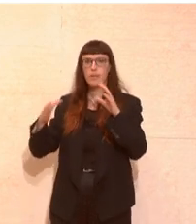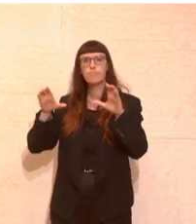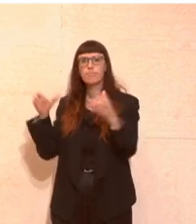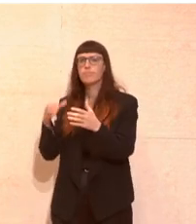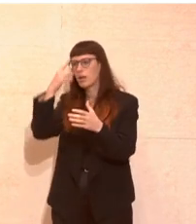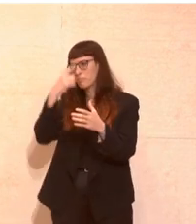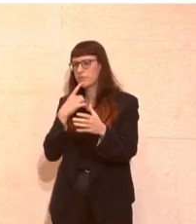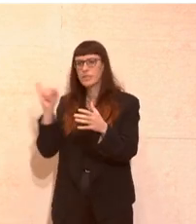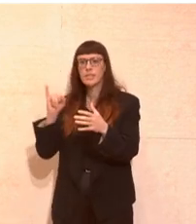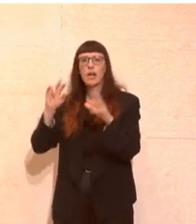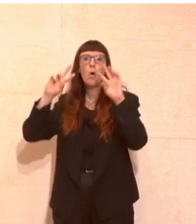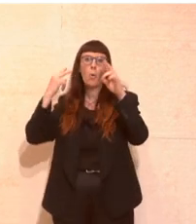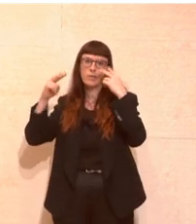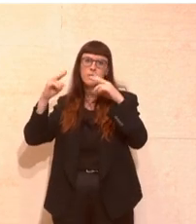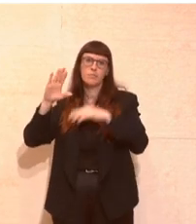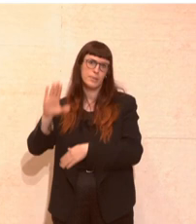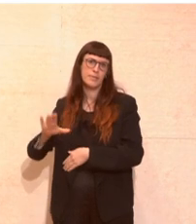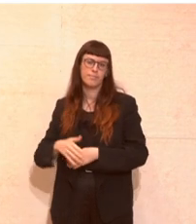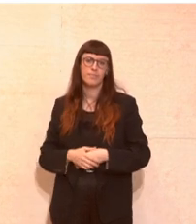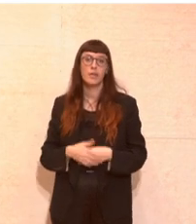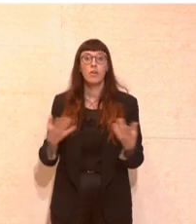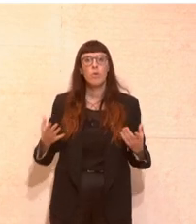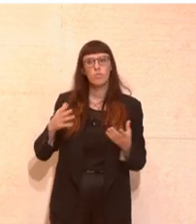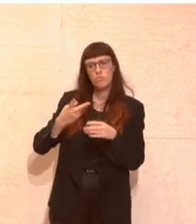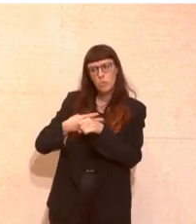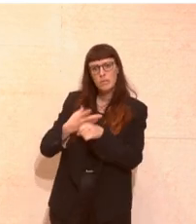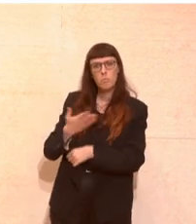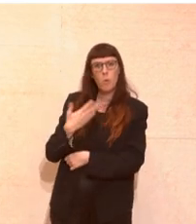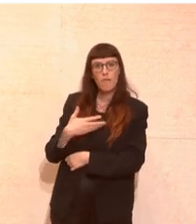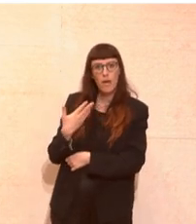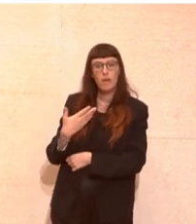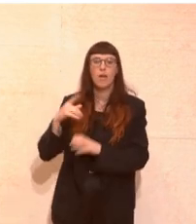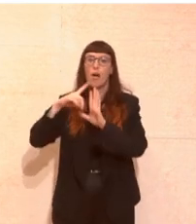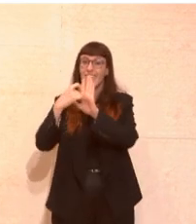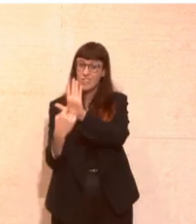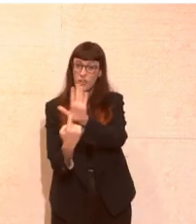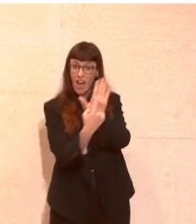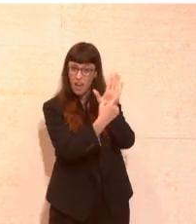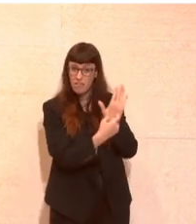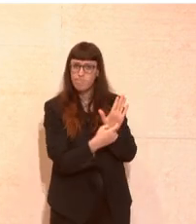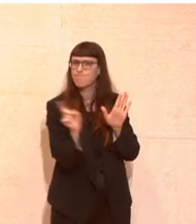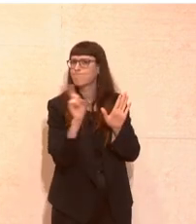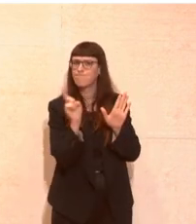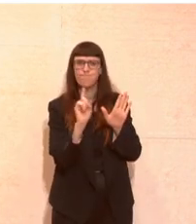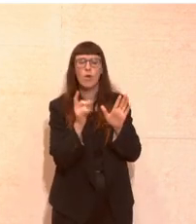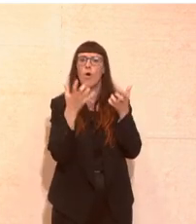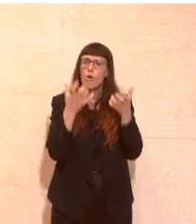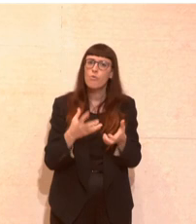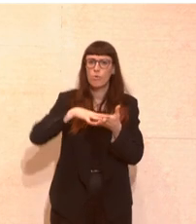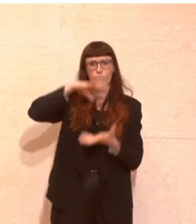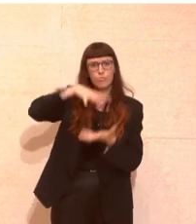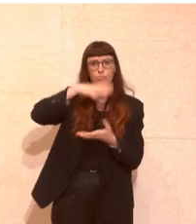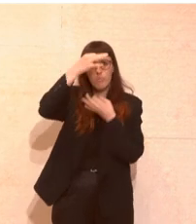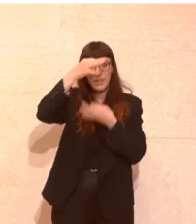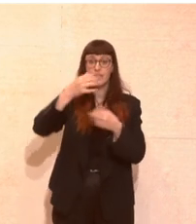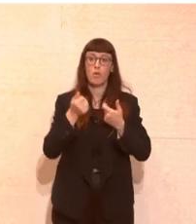nous permet de quantifier du coup, c'est-à-dire de ne pas juste dire oui, c'est associé par des questionnaires, mais de dire mais combien de pourcents d'une symptomatologie